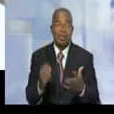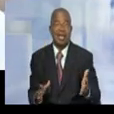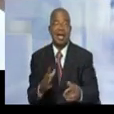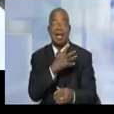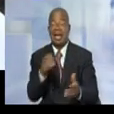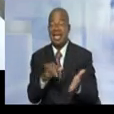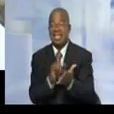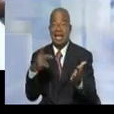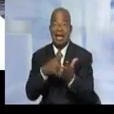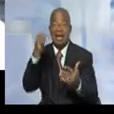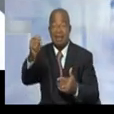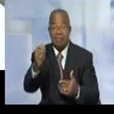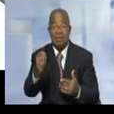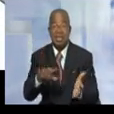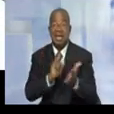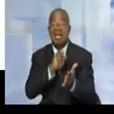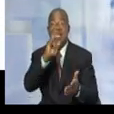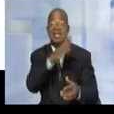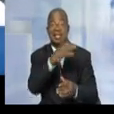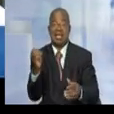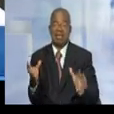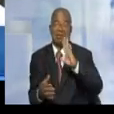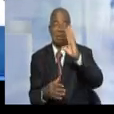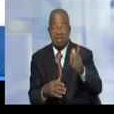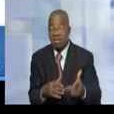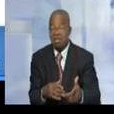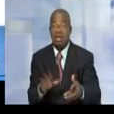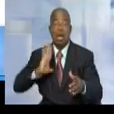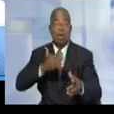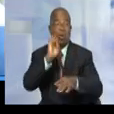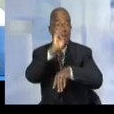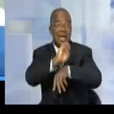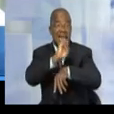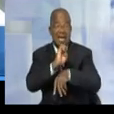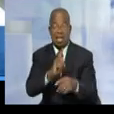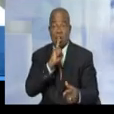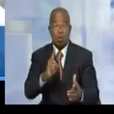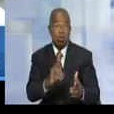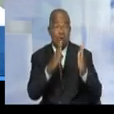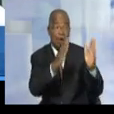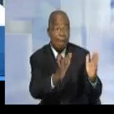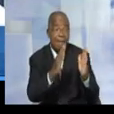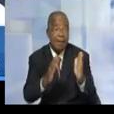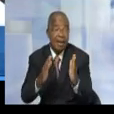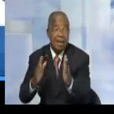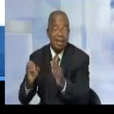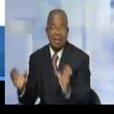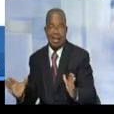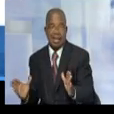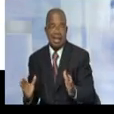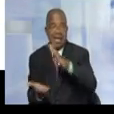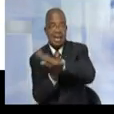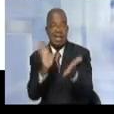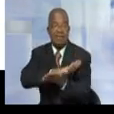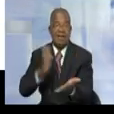c'est d'abord de refaire la structure de notre église pour que cette église réponde aux normes de la modernité. Mais